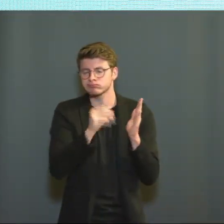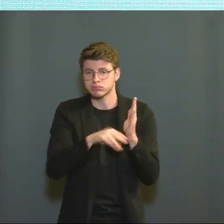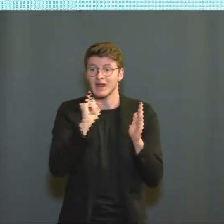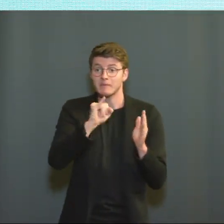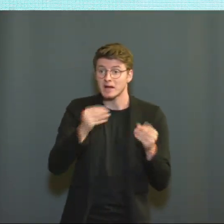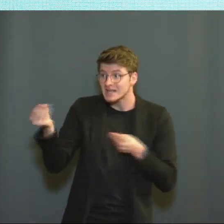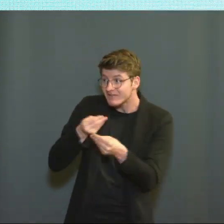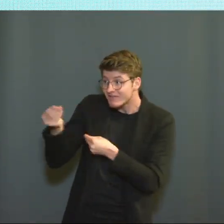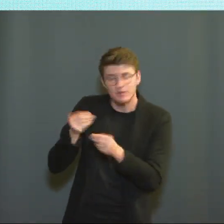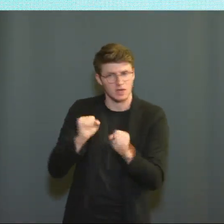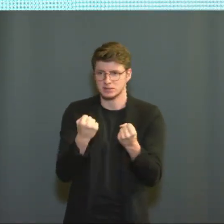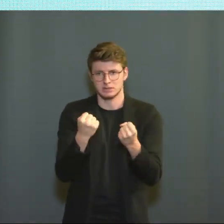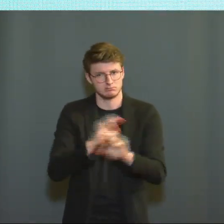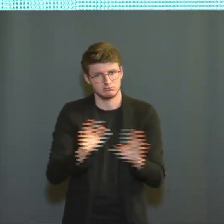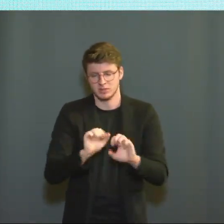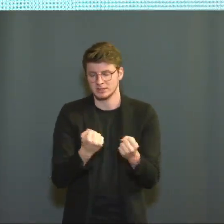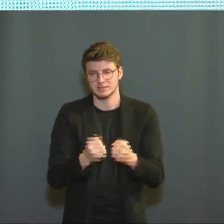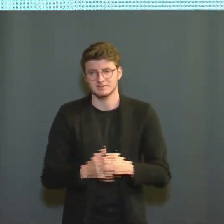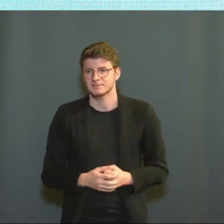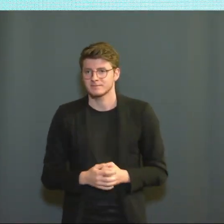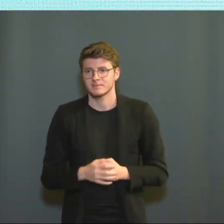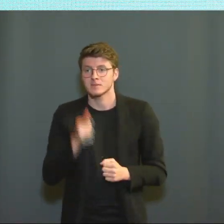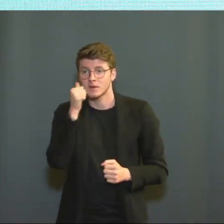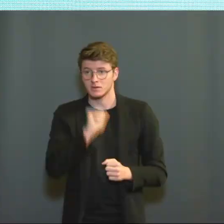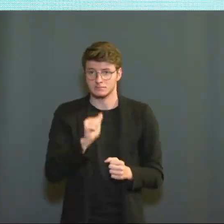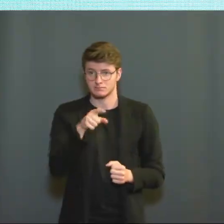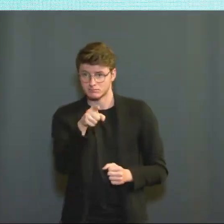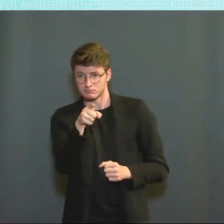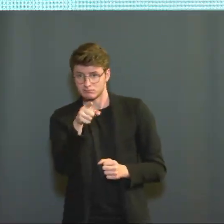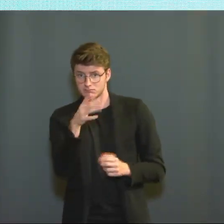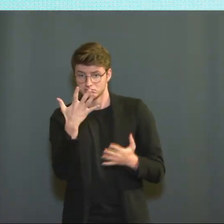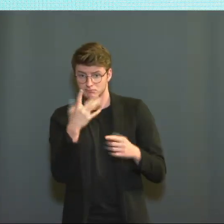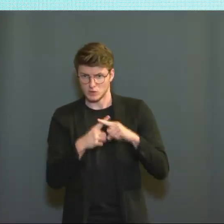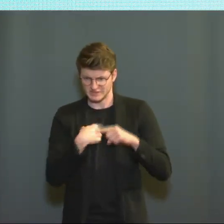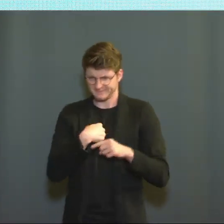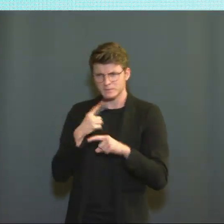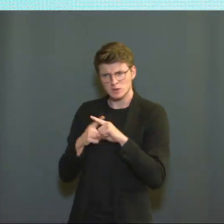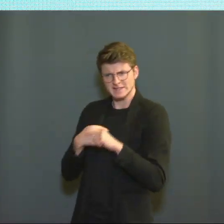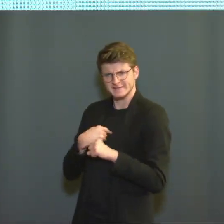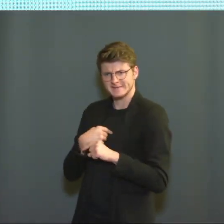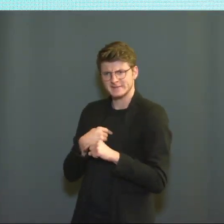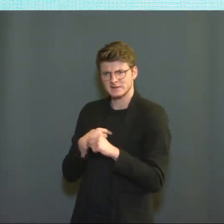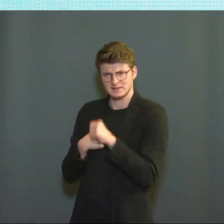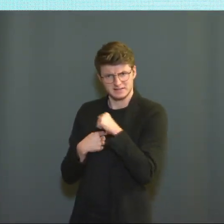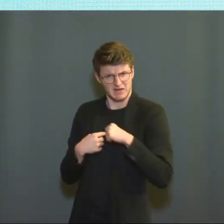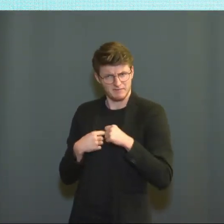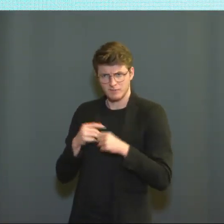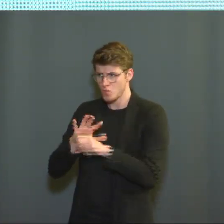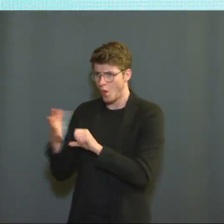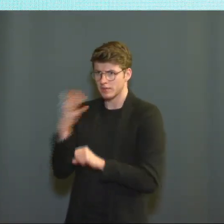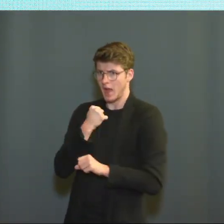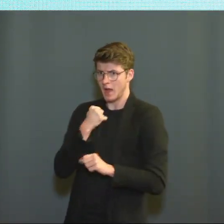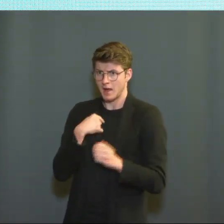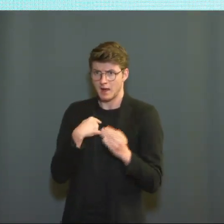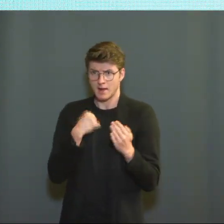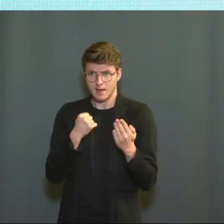Als u positief test en dit resultaat komt in de app, dan beslist u zelf of u de andere personen anoniem